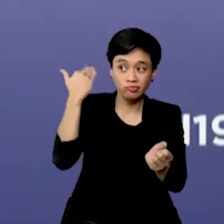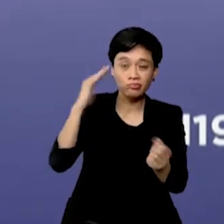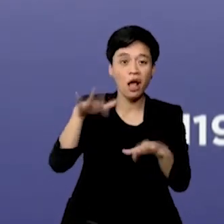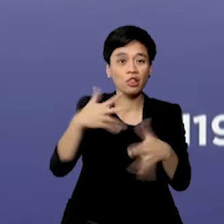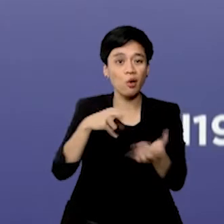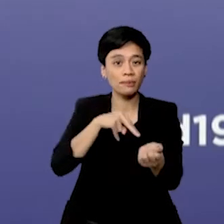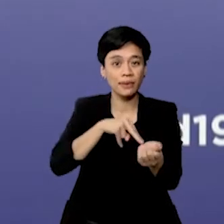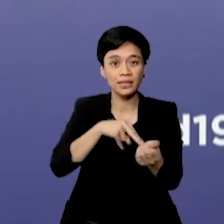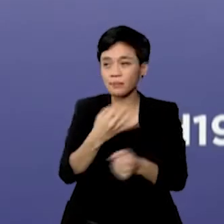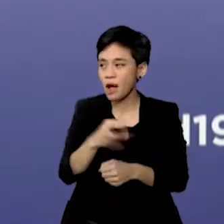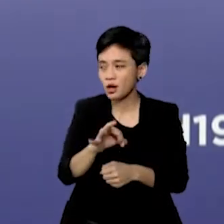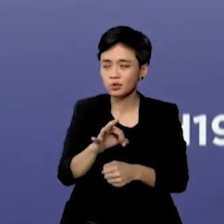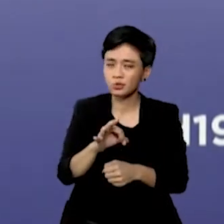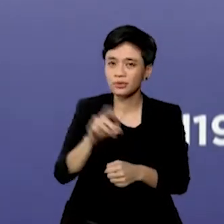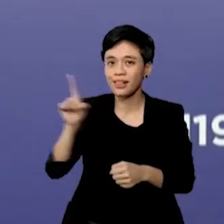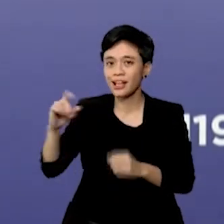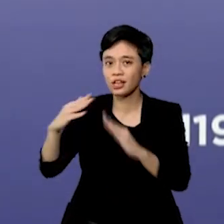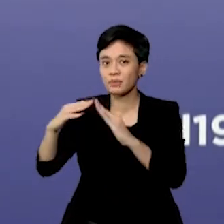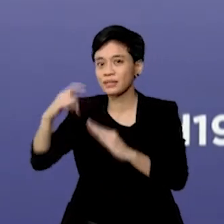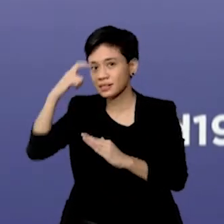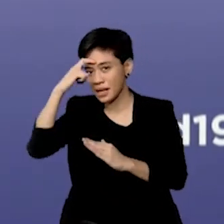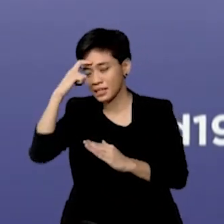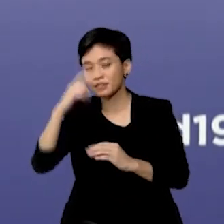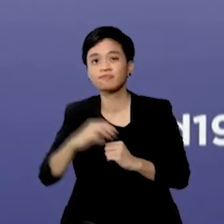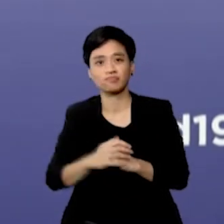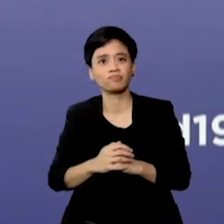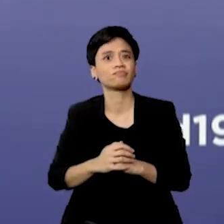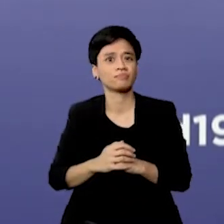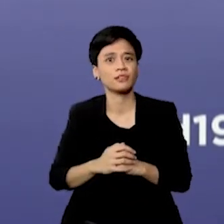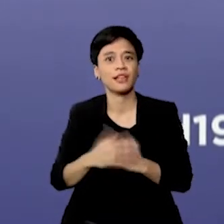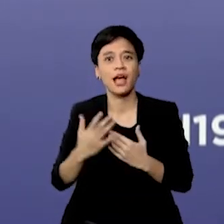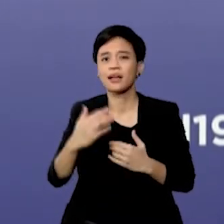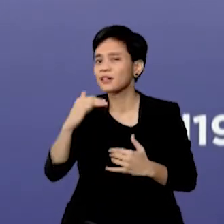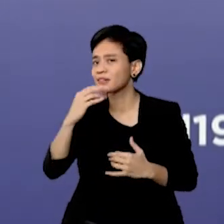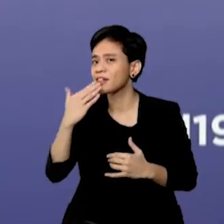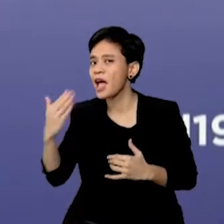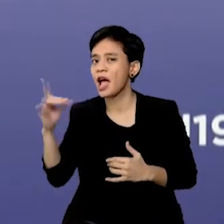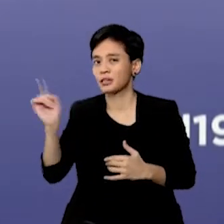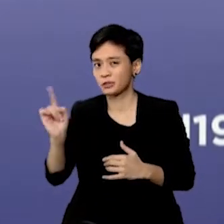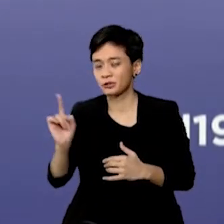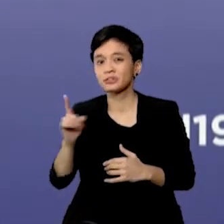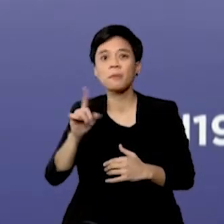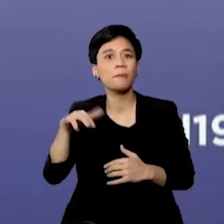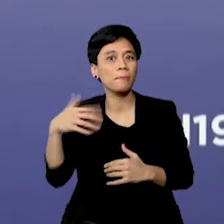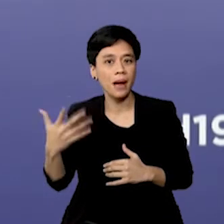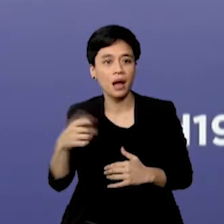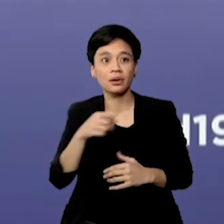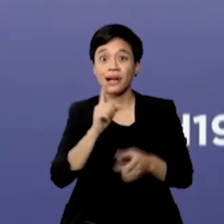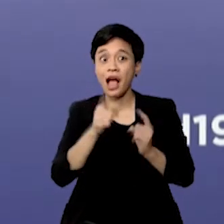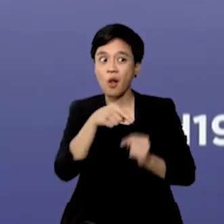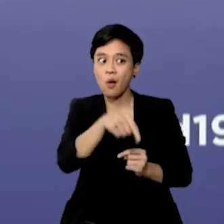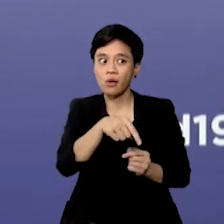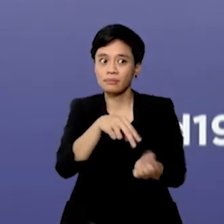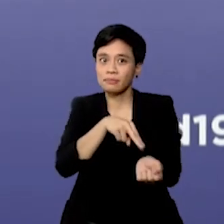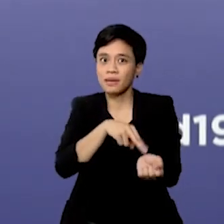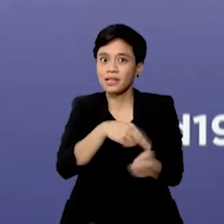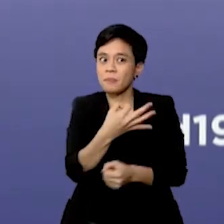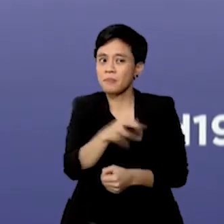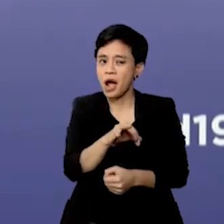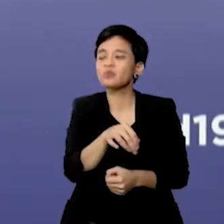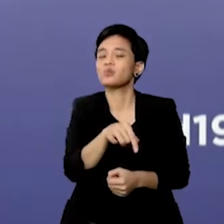baru. Karena akan ada perlakuan yang berbeda, apabila ini adalah pasien baru yang terkonfirmasi positif, maka kita